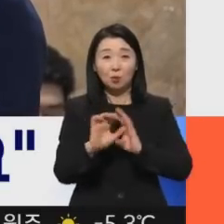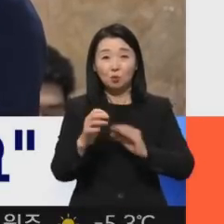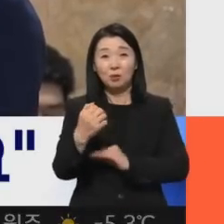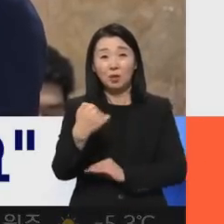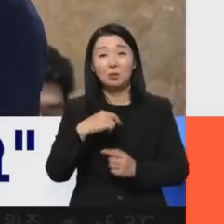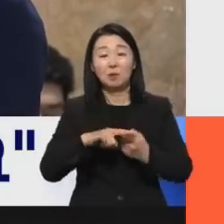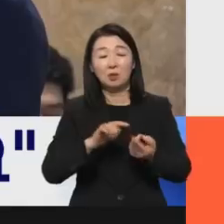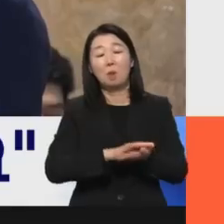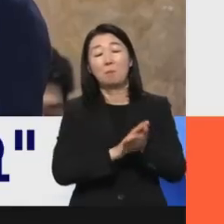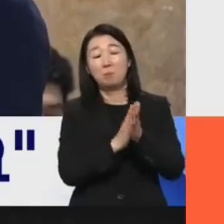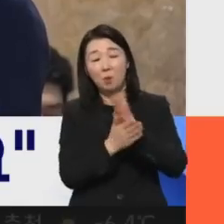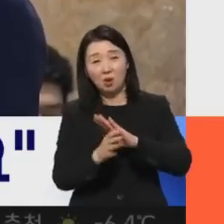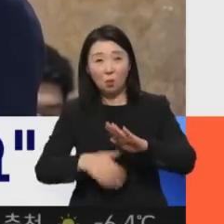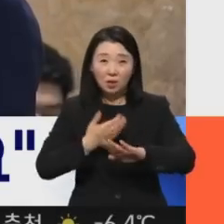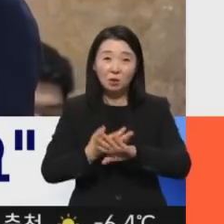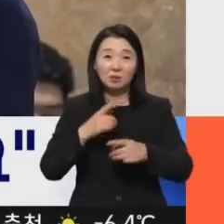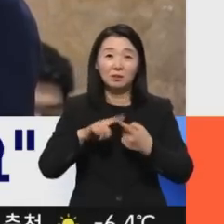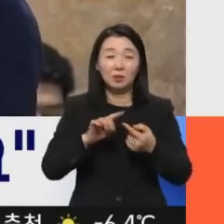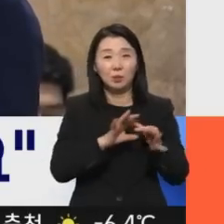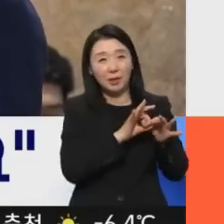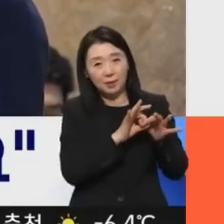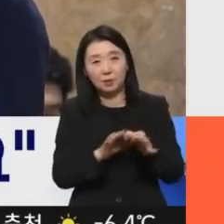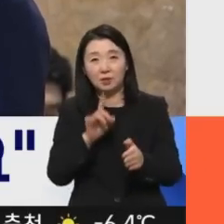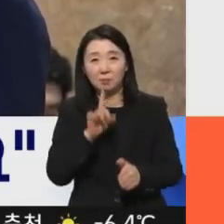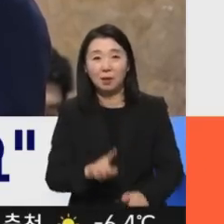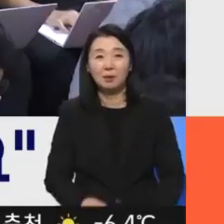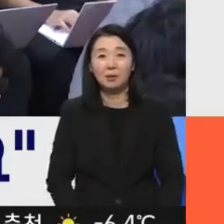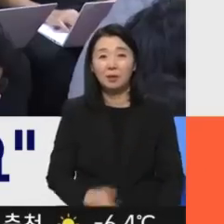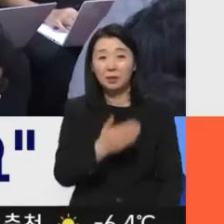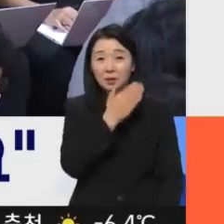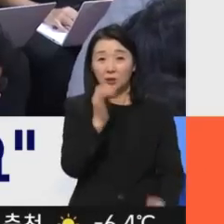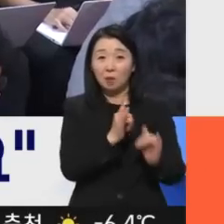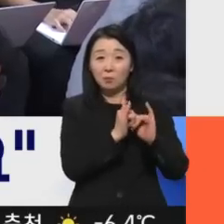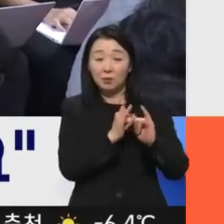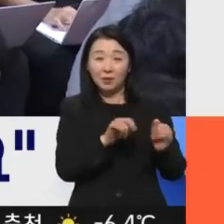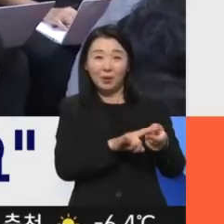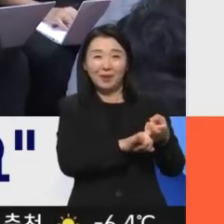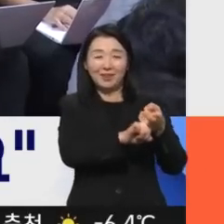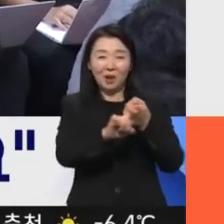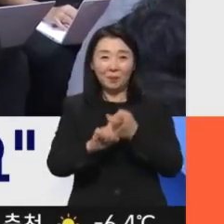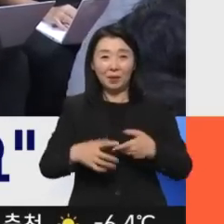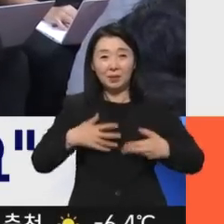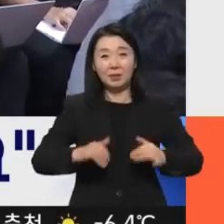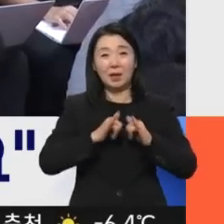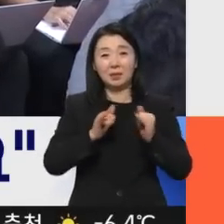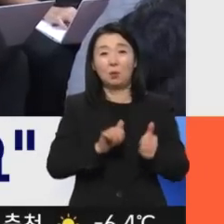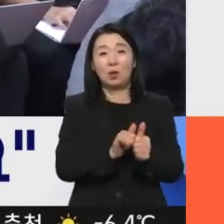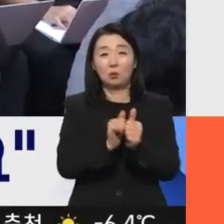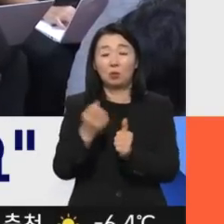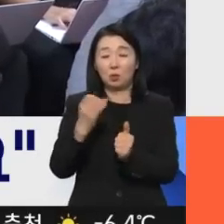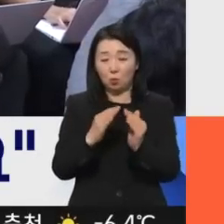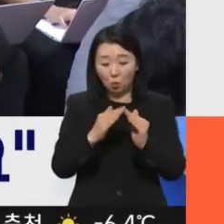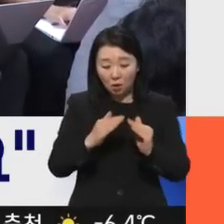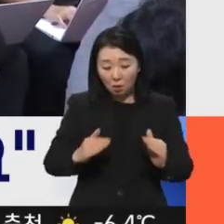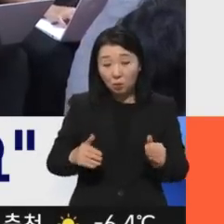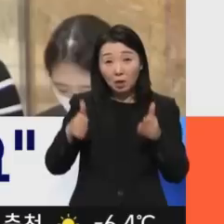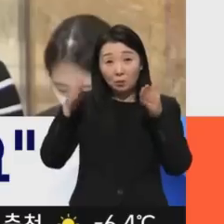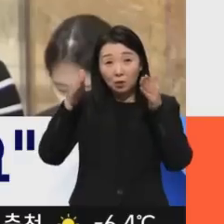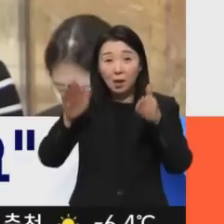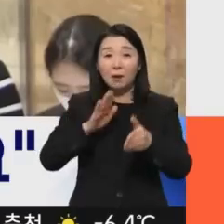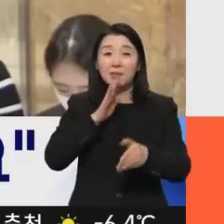가져왔던 변화와 혁신도 이어가겠다는 뜻을 밝혔는데요. 젊은 세대와의 연대, 약자와의 동행 그리고 호남을